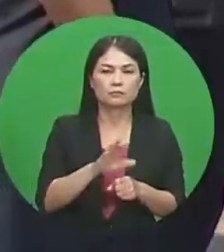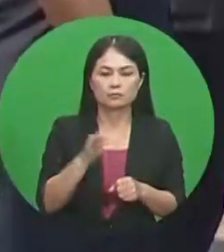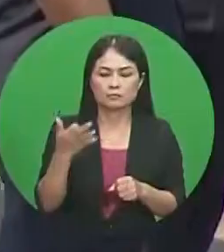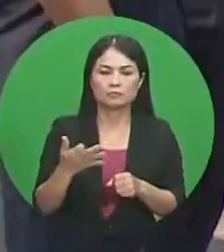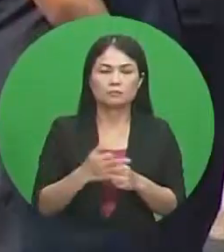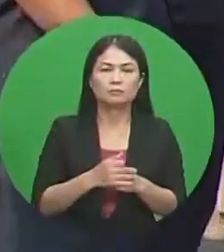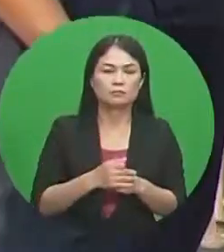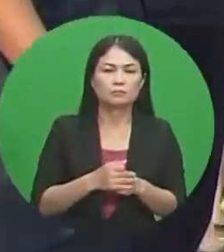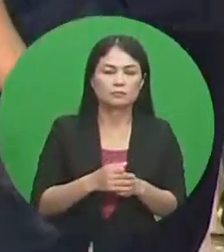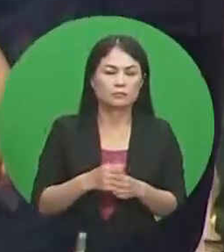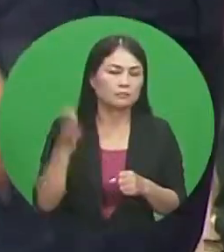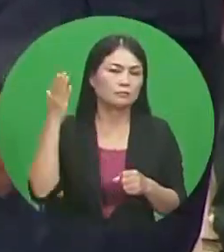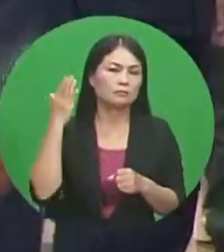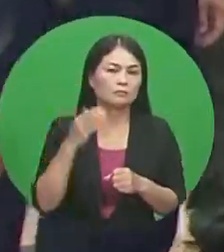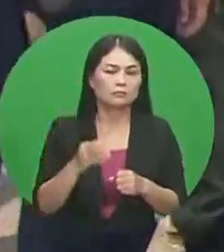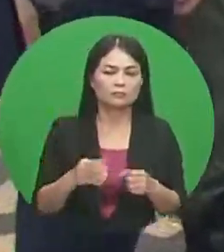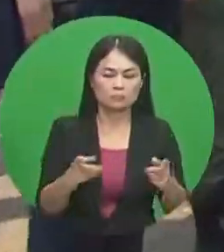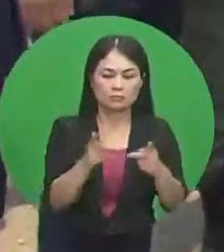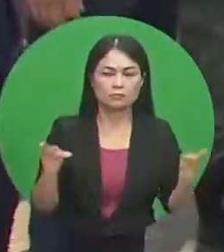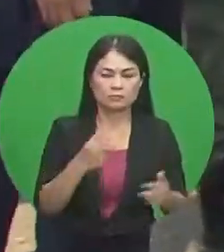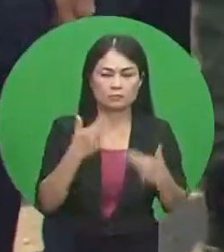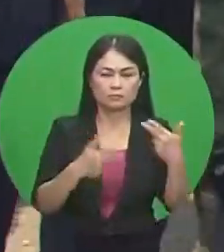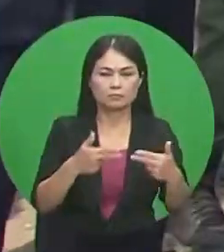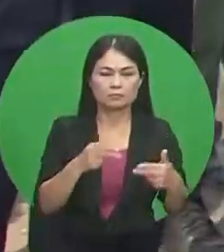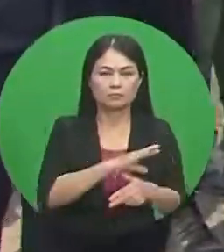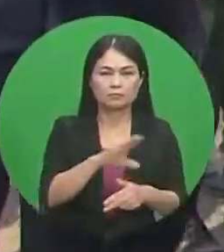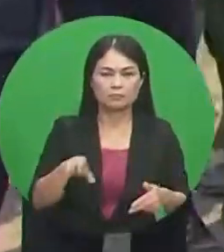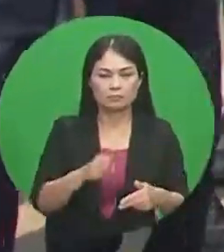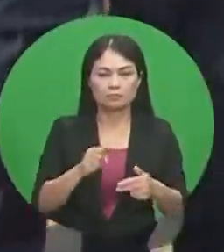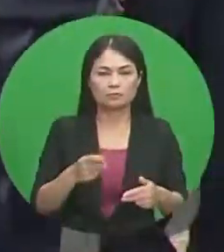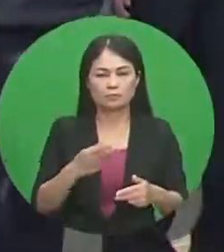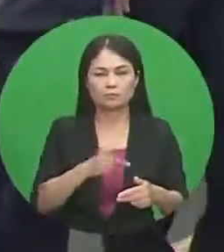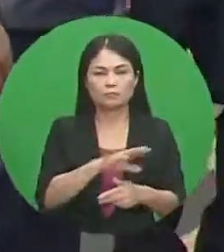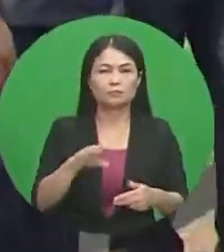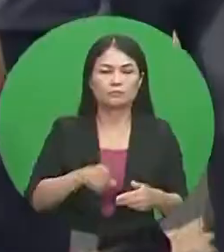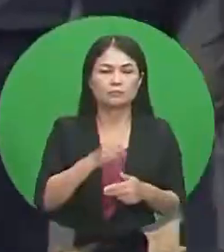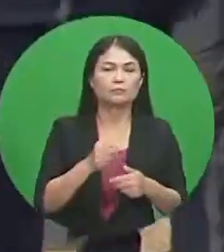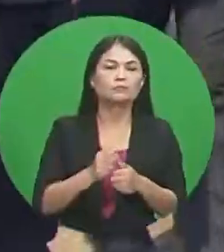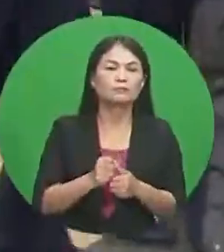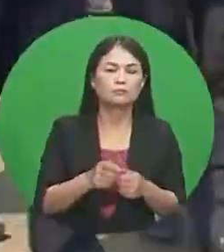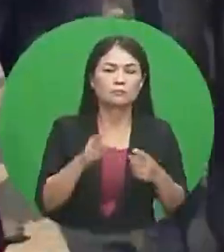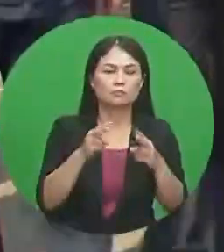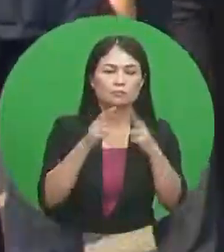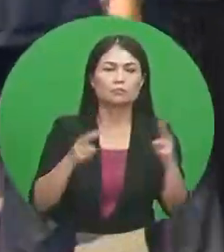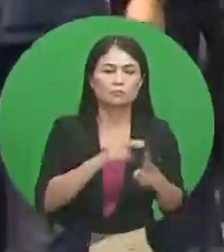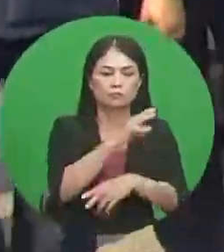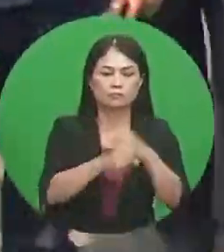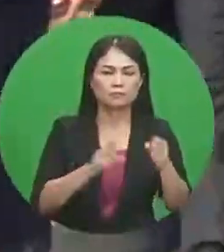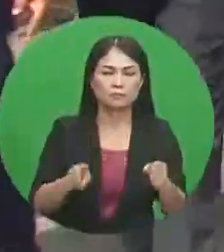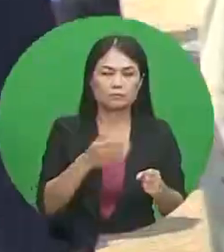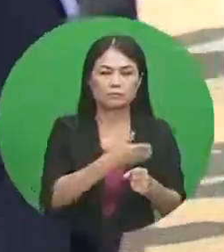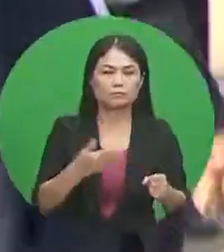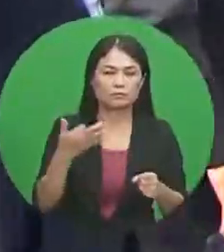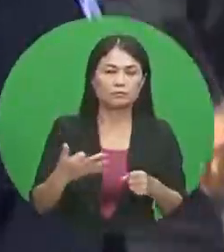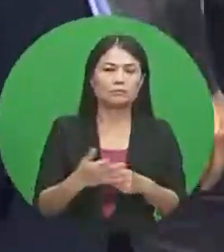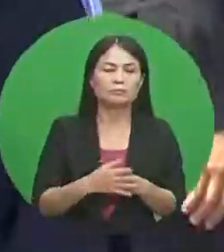58គឺជាអតីតសមរភូមិសង្គ្រាមរវាងខ្មែរនិងខ្មែរដ៏ស្រួចស្រាវបំផុតមុនឆ្នាំ